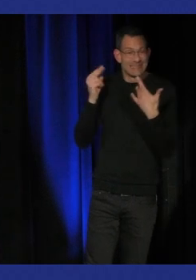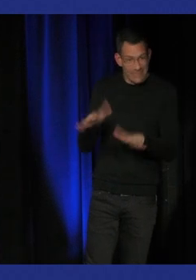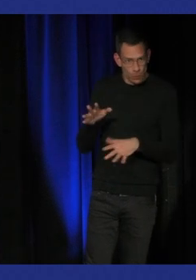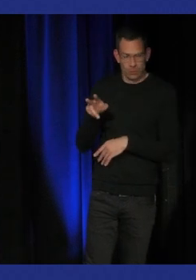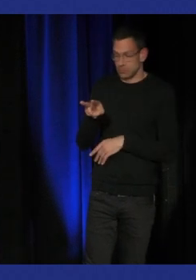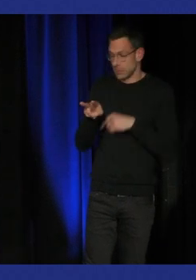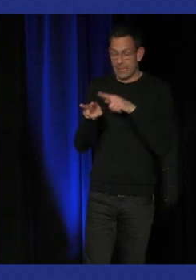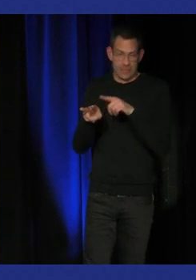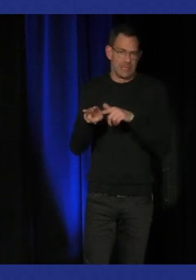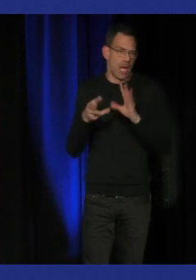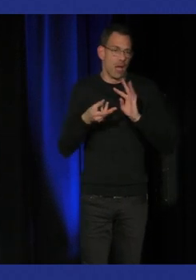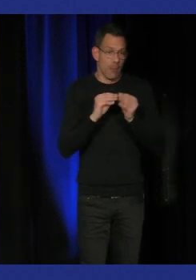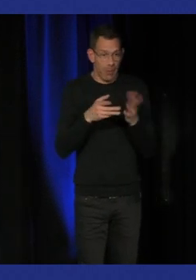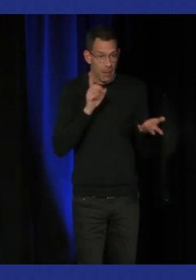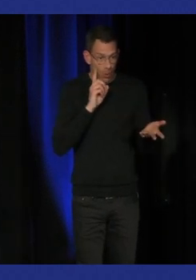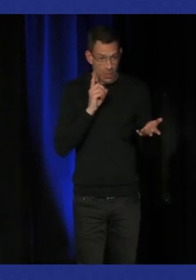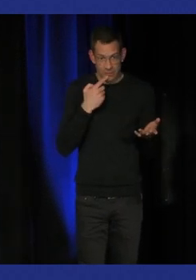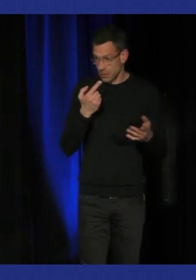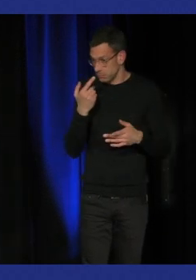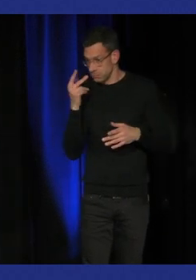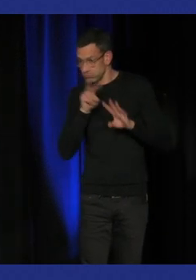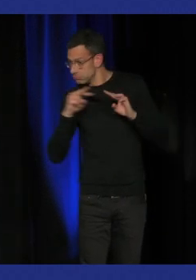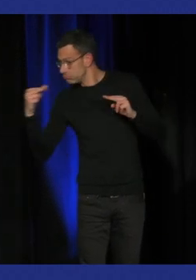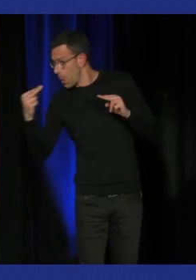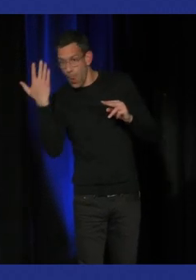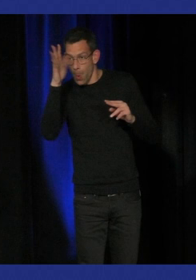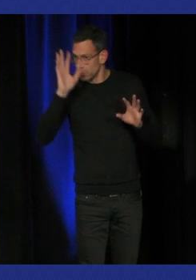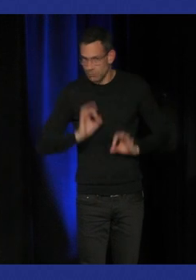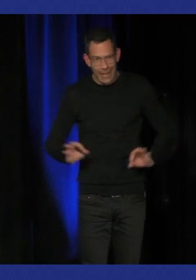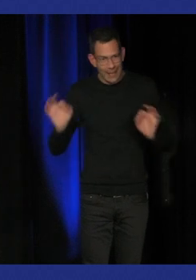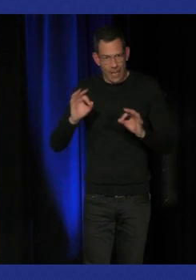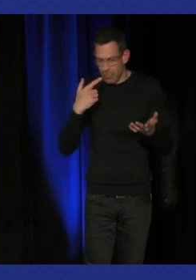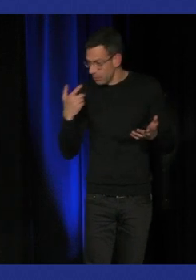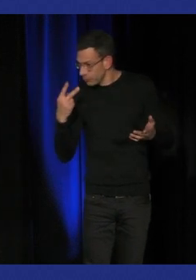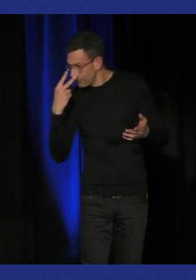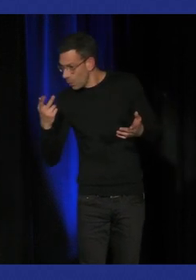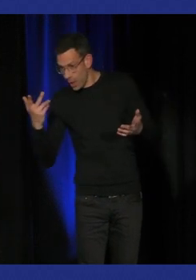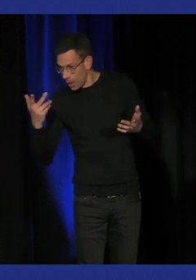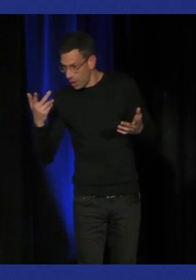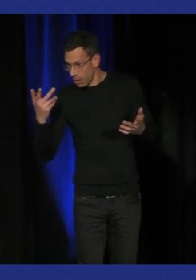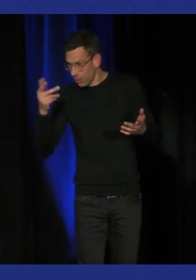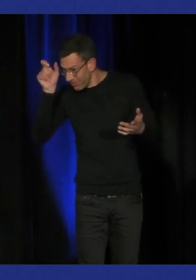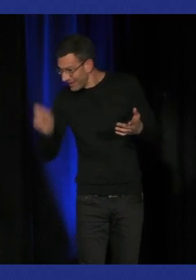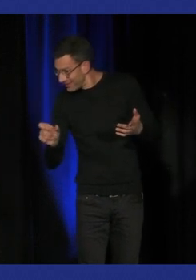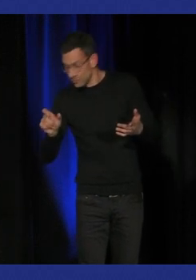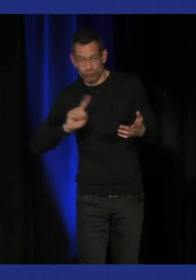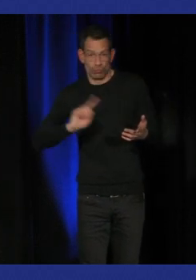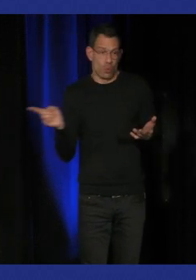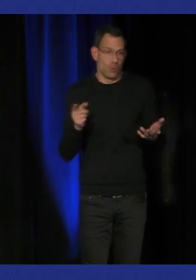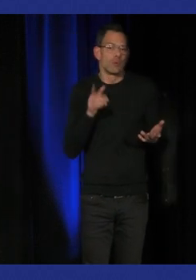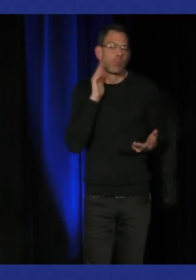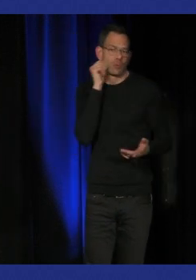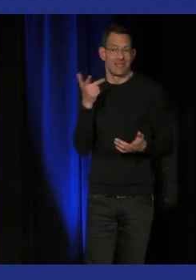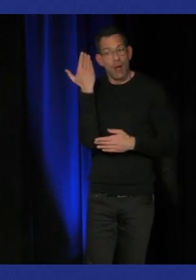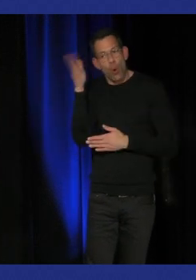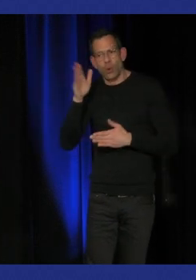parce qu'on ne voit, on n'envisage plus la personne autrement. C'est là où il faut d'autres catégories. Et donc le fait de